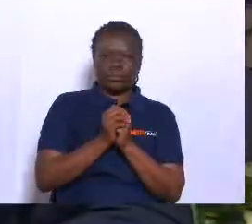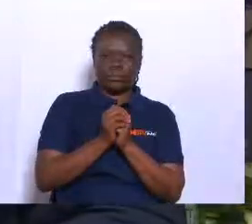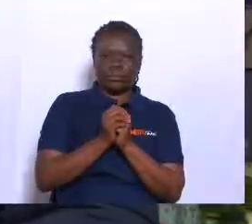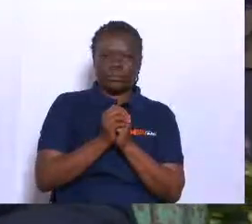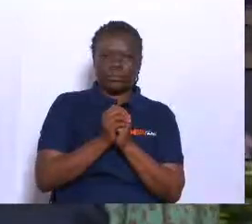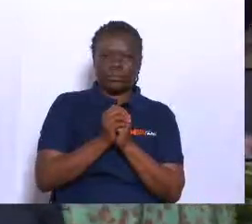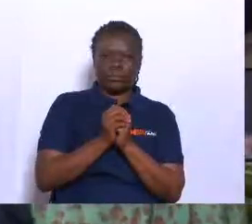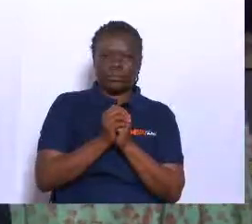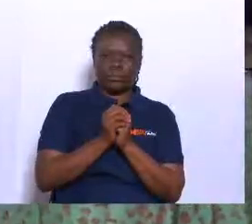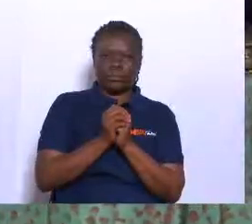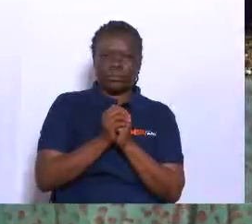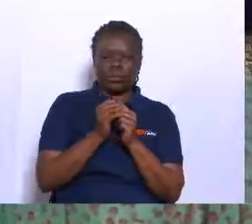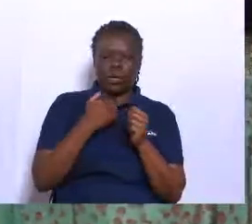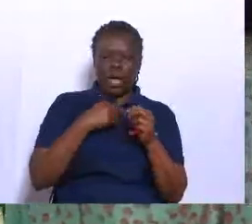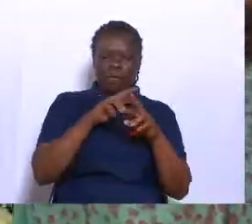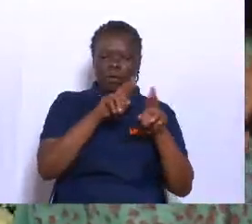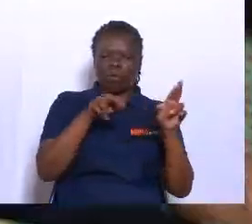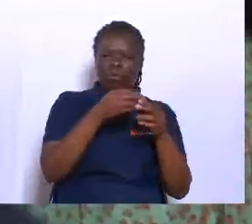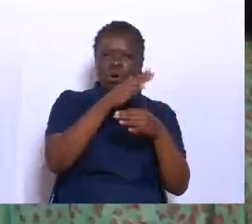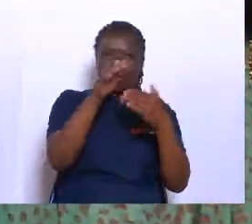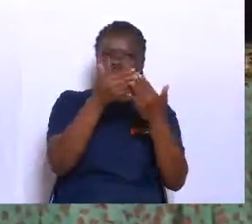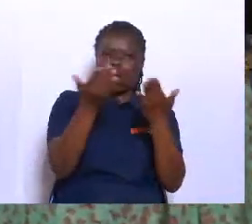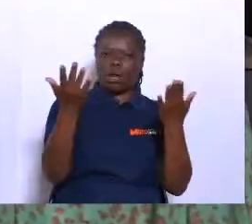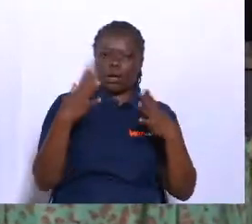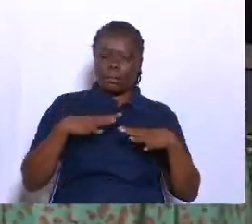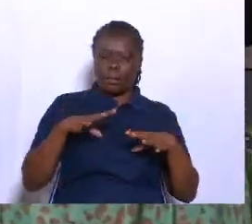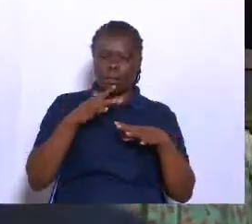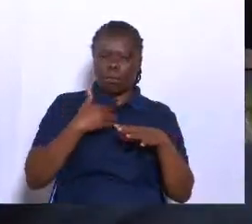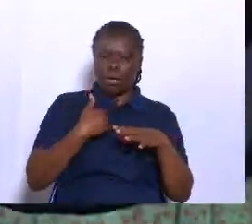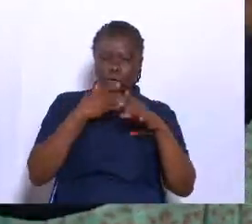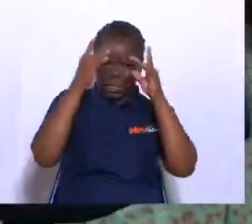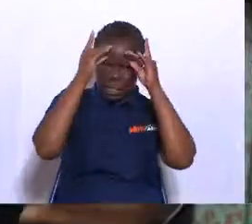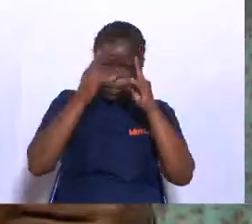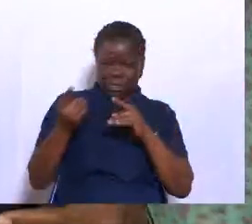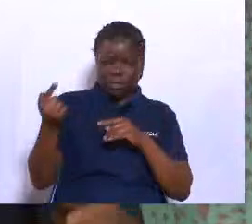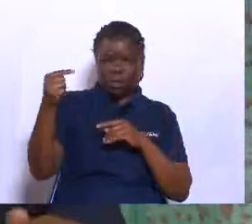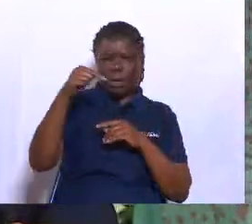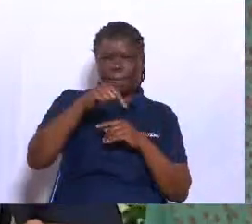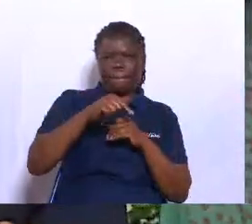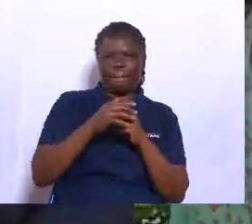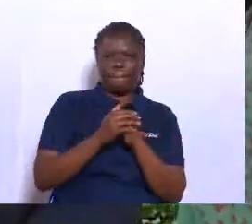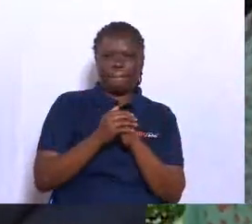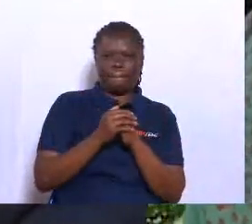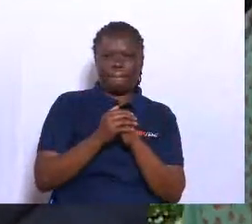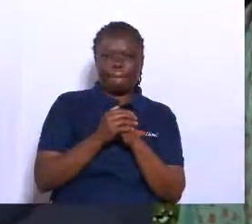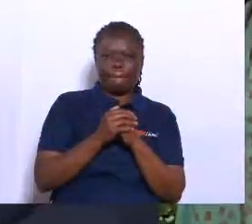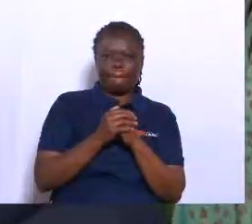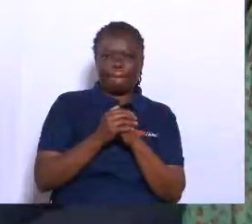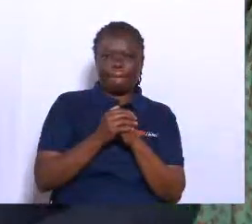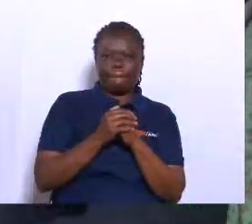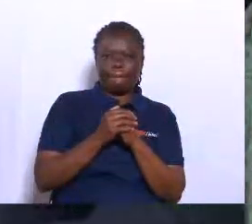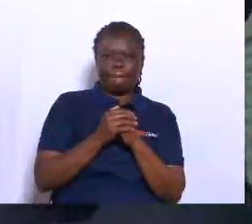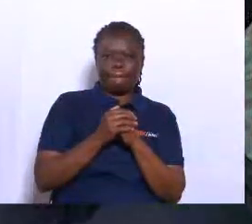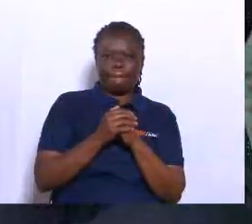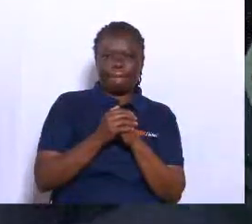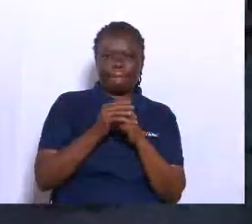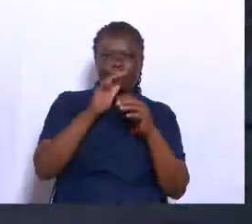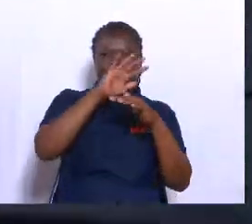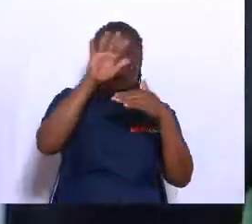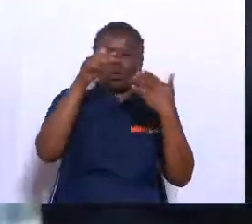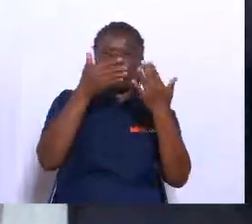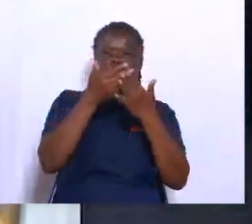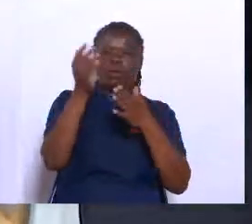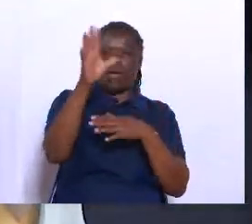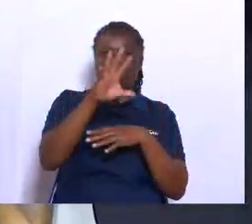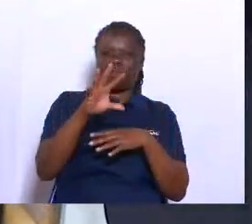kuna nafasi kwa kila mmoja ambaye anataka kufanya maamuzi. Kuna nafasi, naomba uje. All over Africa, God is moving.